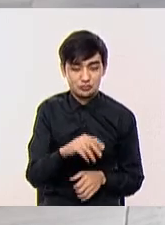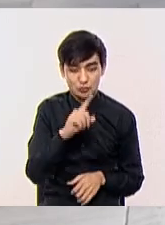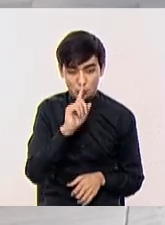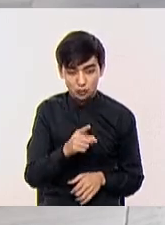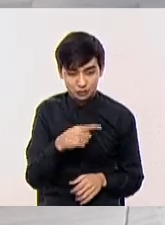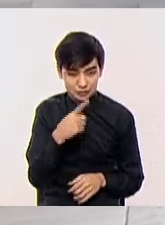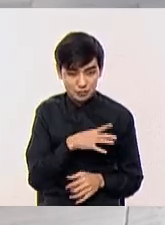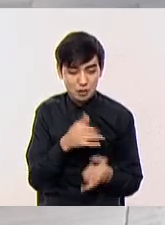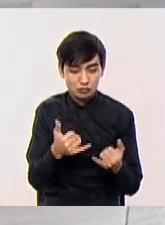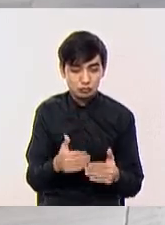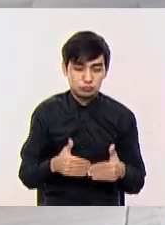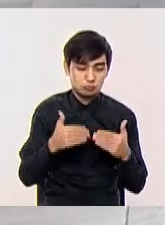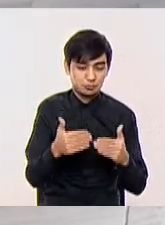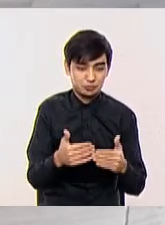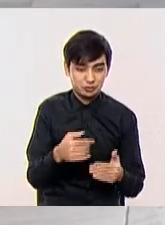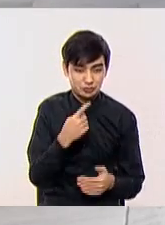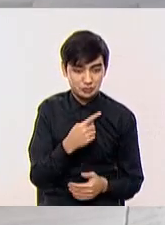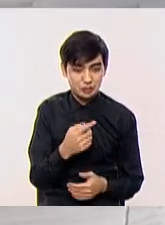136 тысяч тенге в год. А сейчас говорят, что